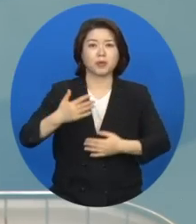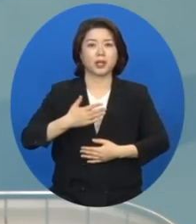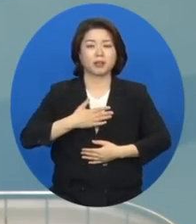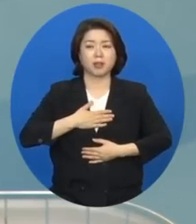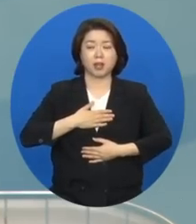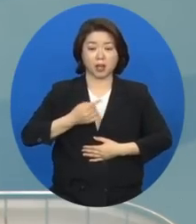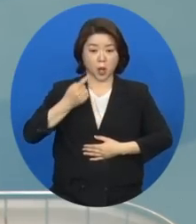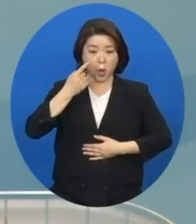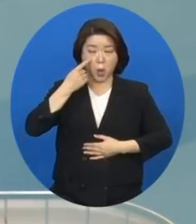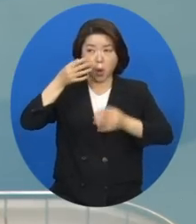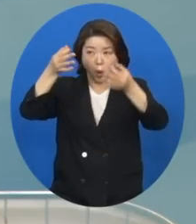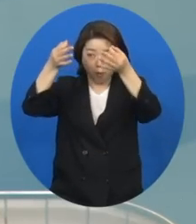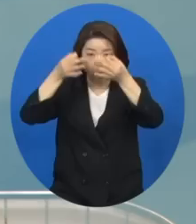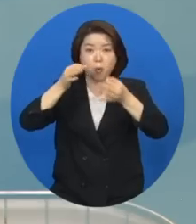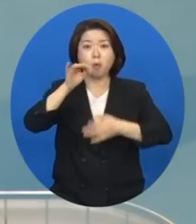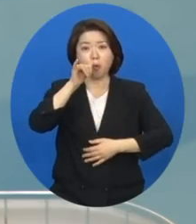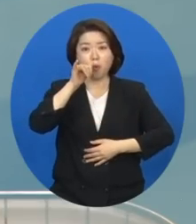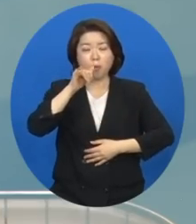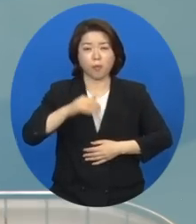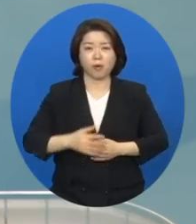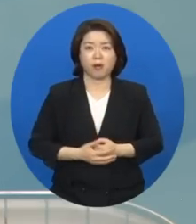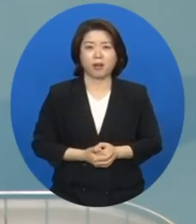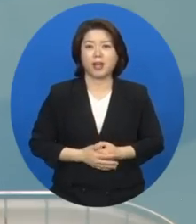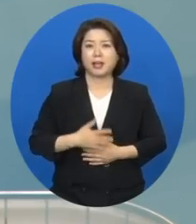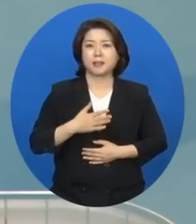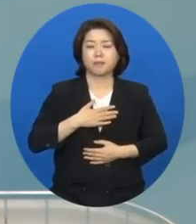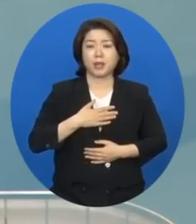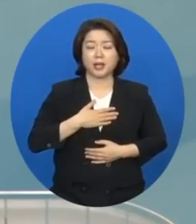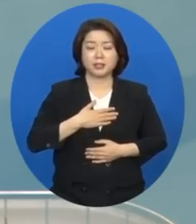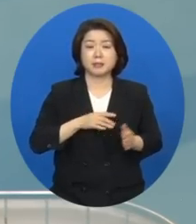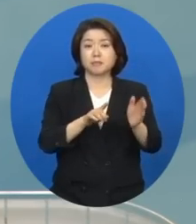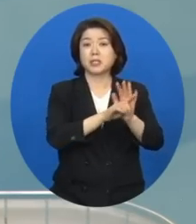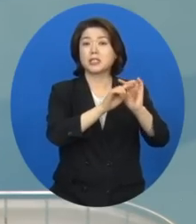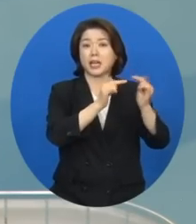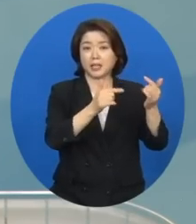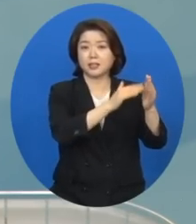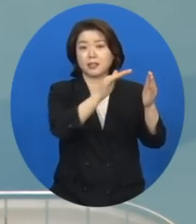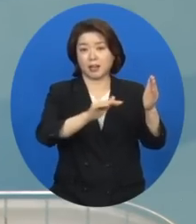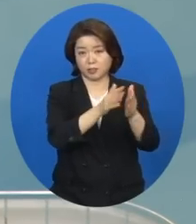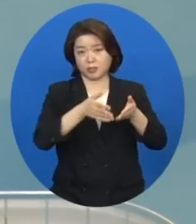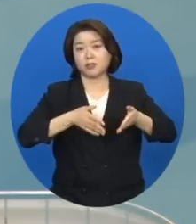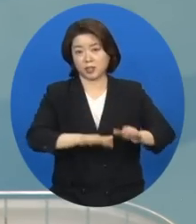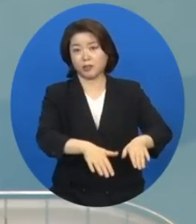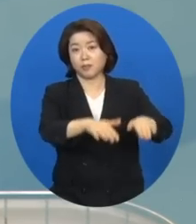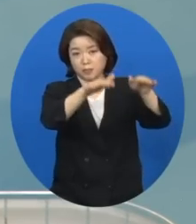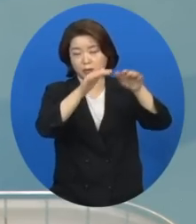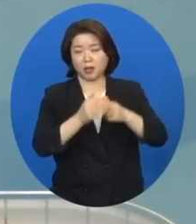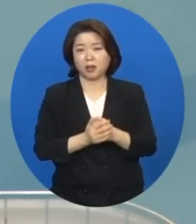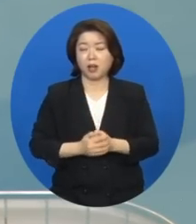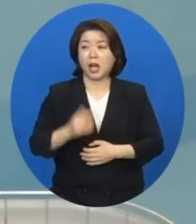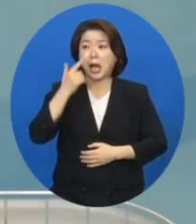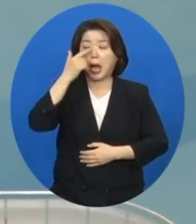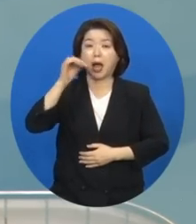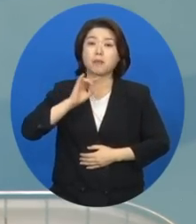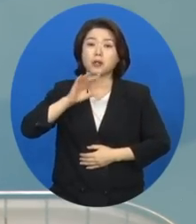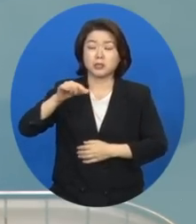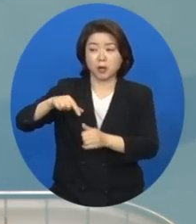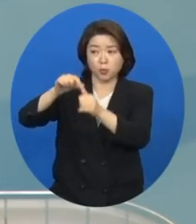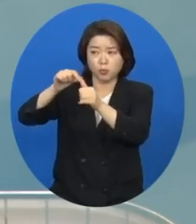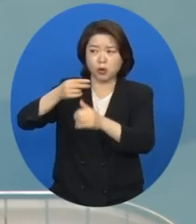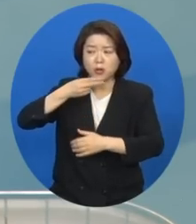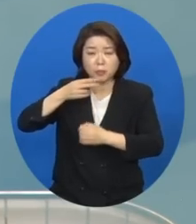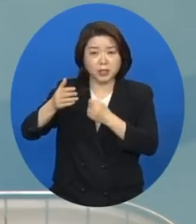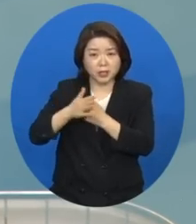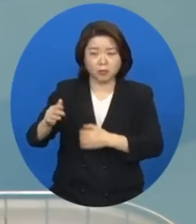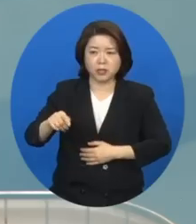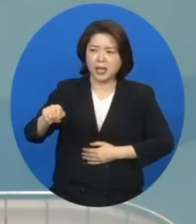눈에 보여주셨어요. 저는 불신자 가정에서 태어났습니다. 아버지만 구원받지 못해 아버지